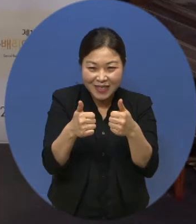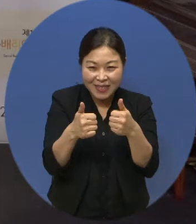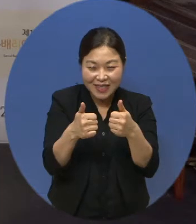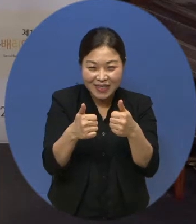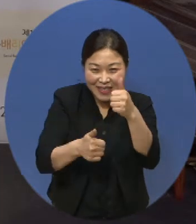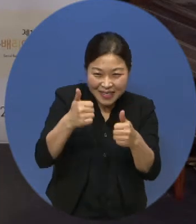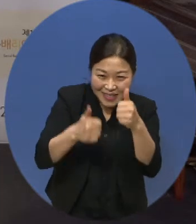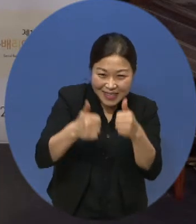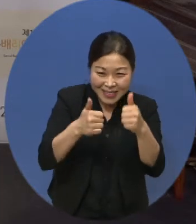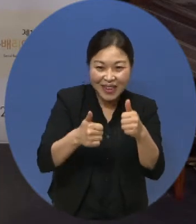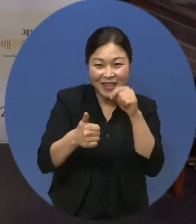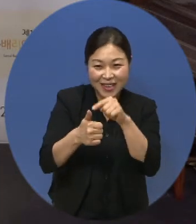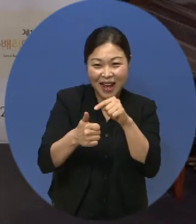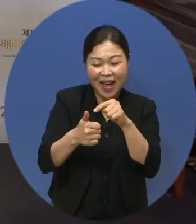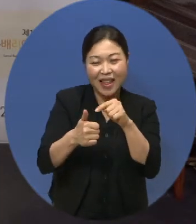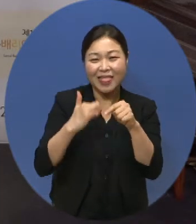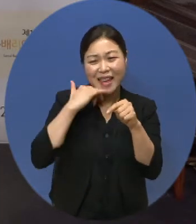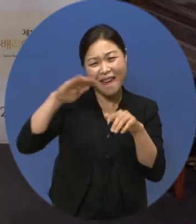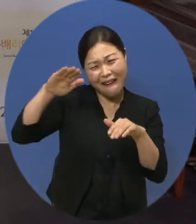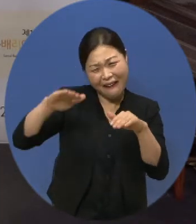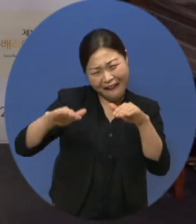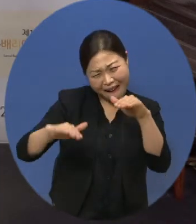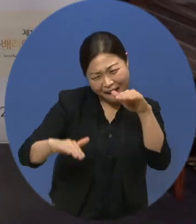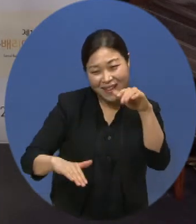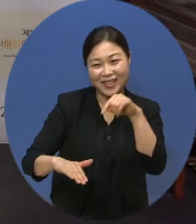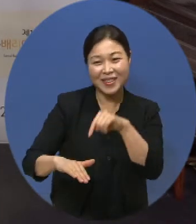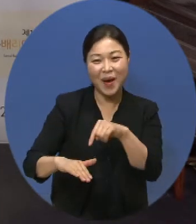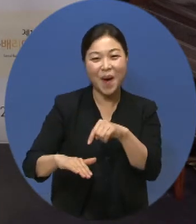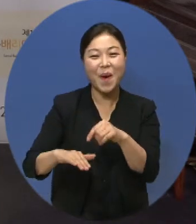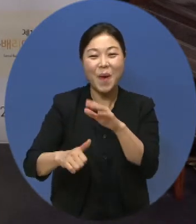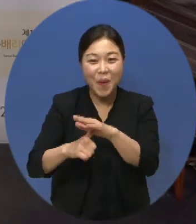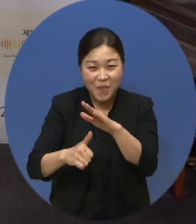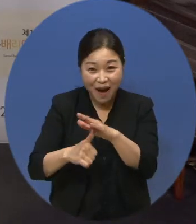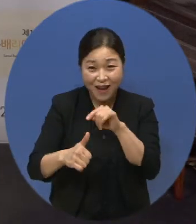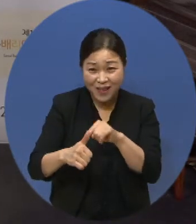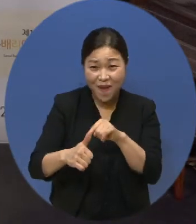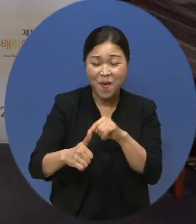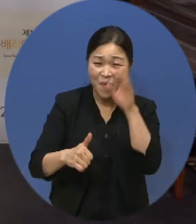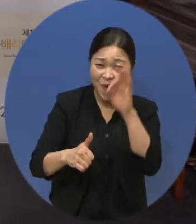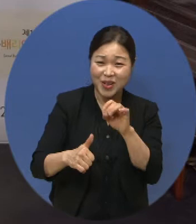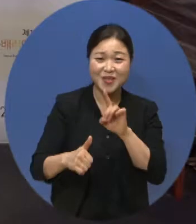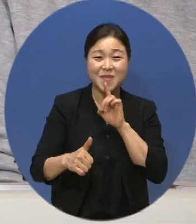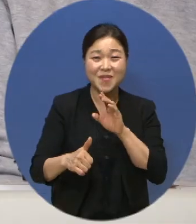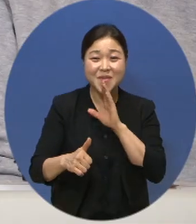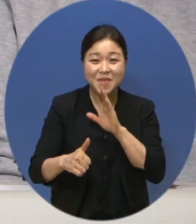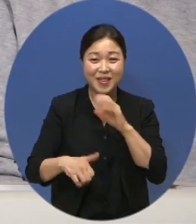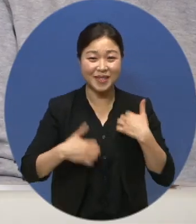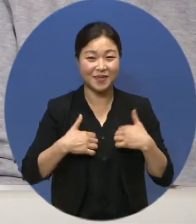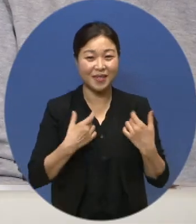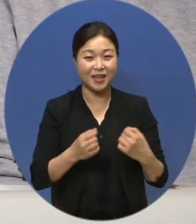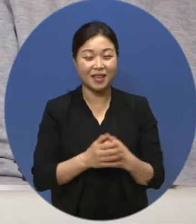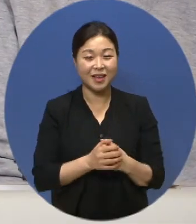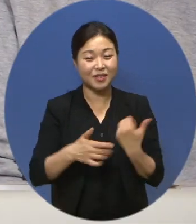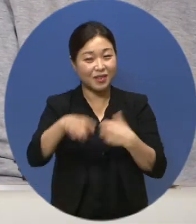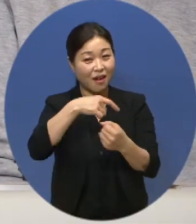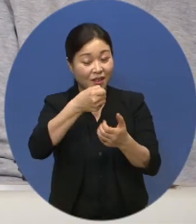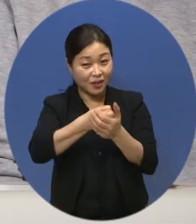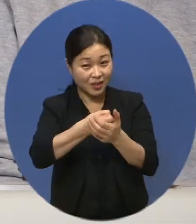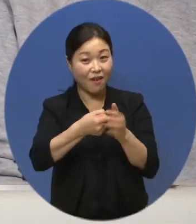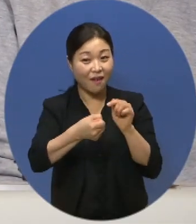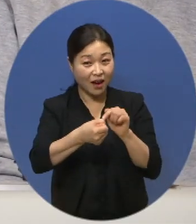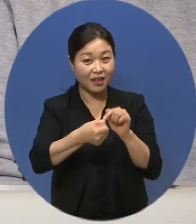한참 어린 꼬마 친구라는 게 되게 이야기가 매력적이었는데 그렇게 설정을 하게 된